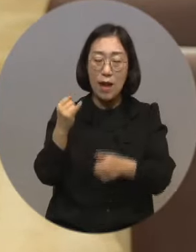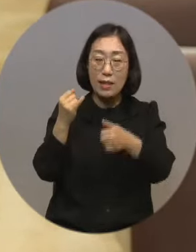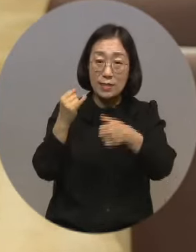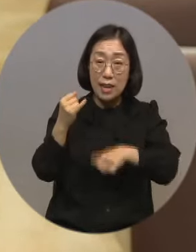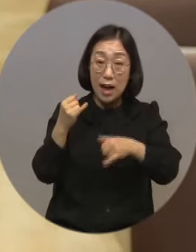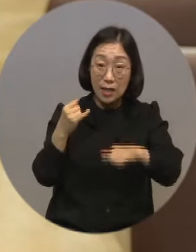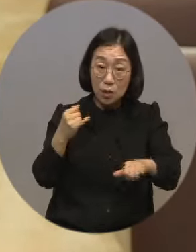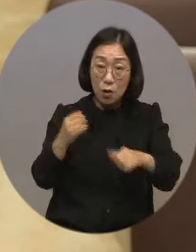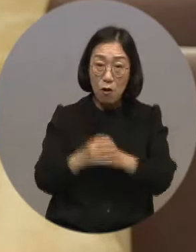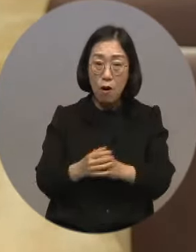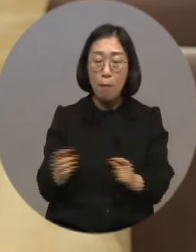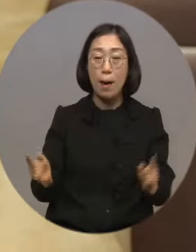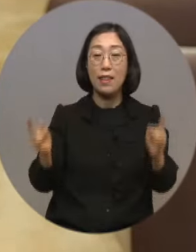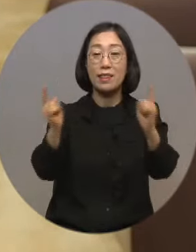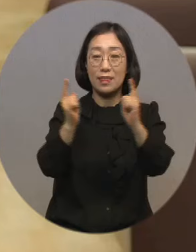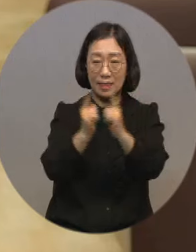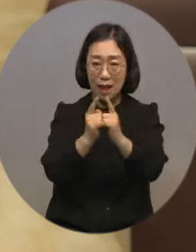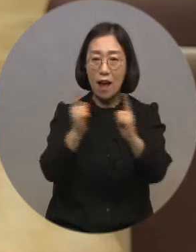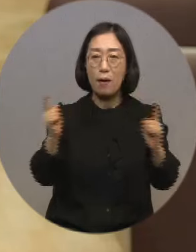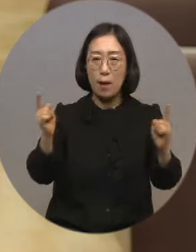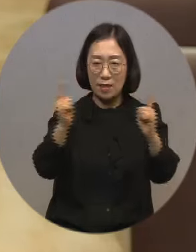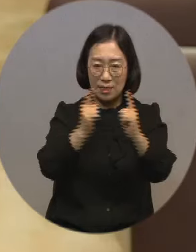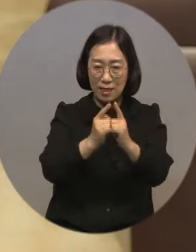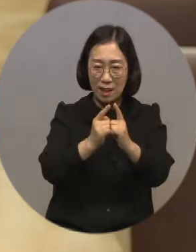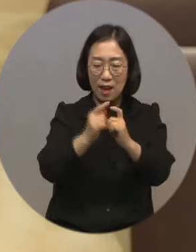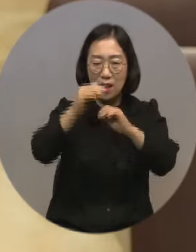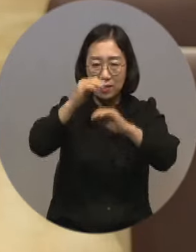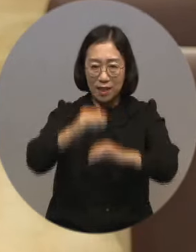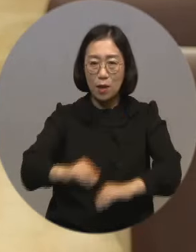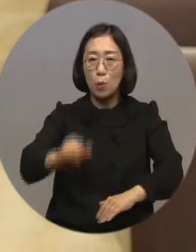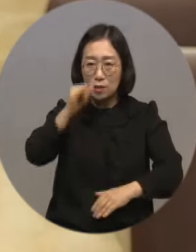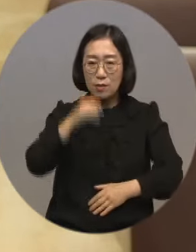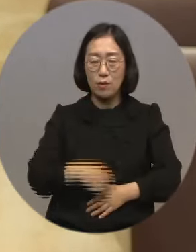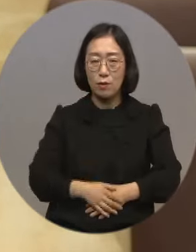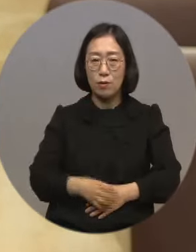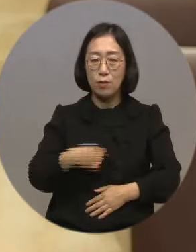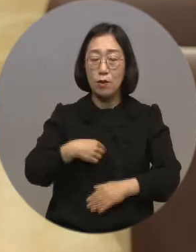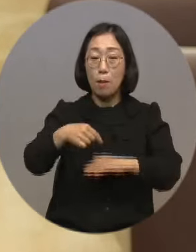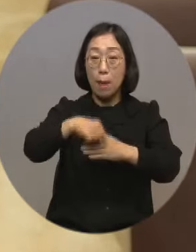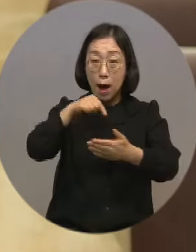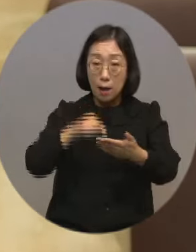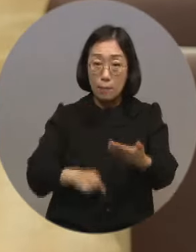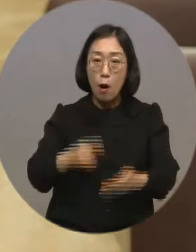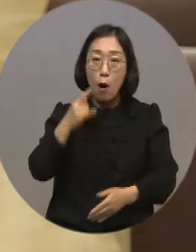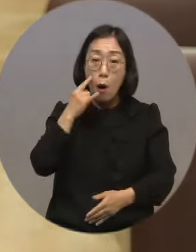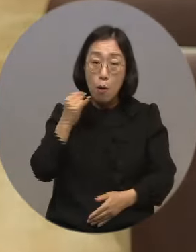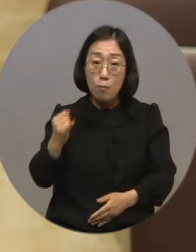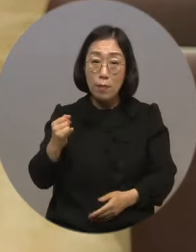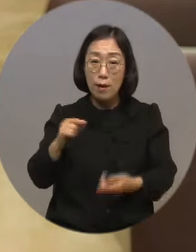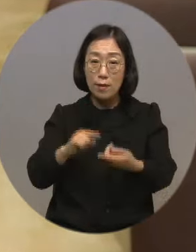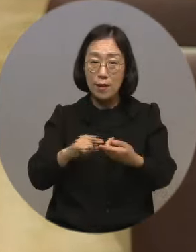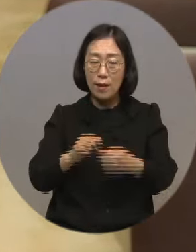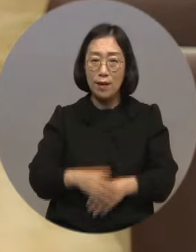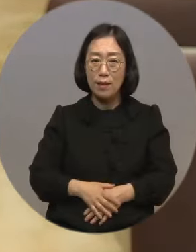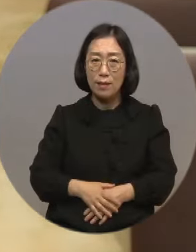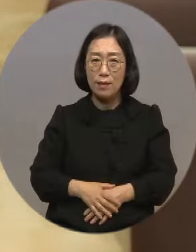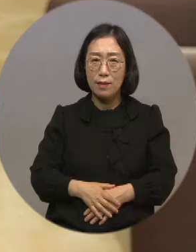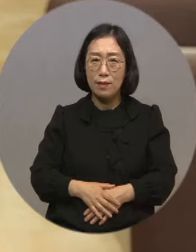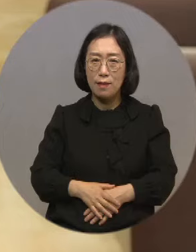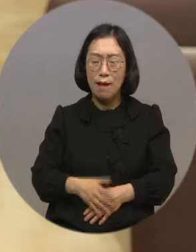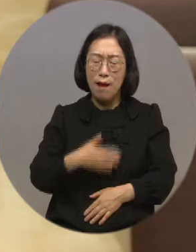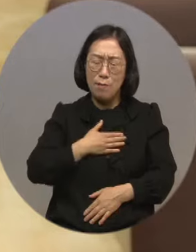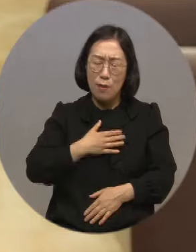자식이 만나게 합니다. 근데 저의 마음속에는 그 엄마에 대한 그게 막